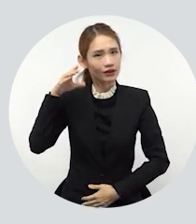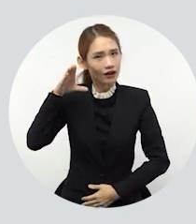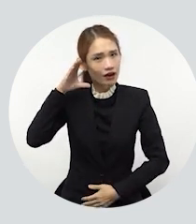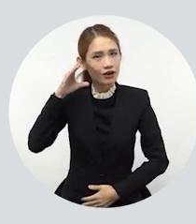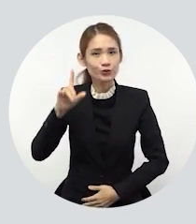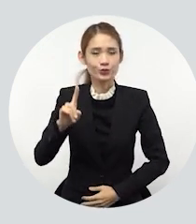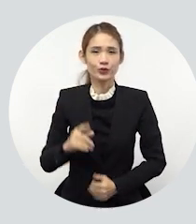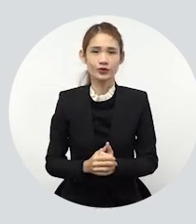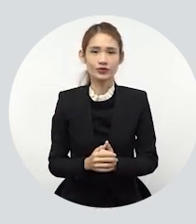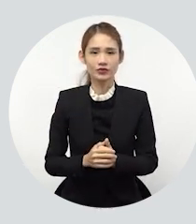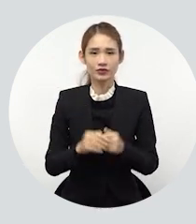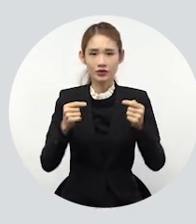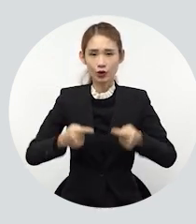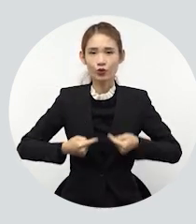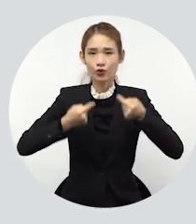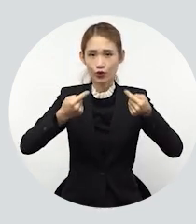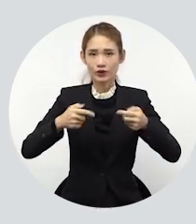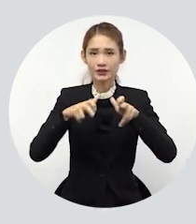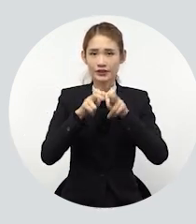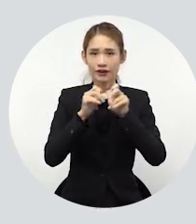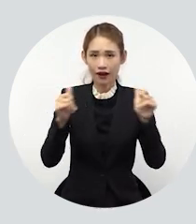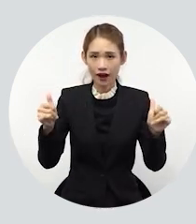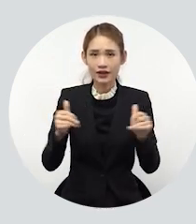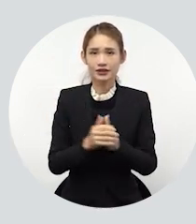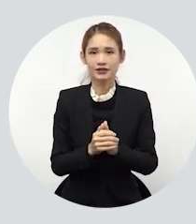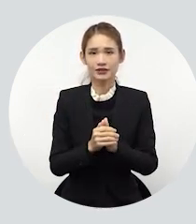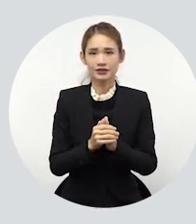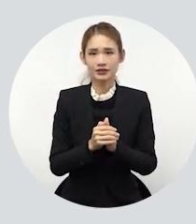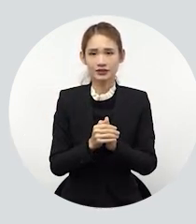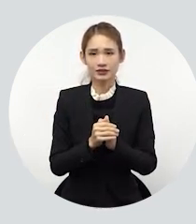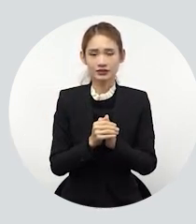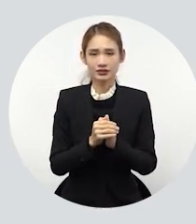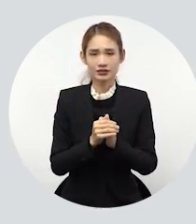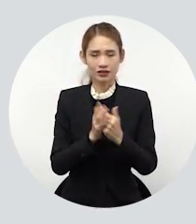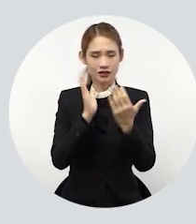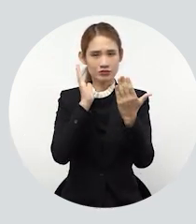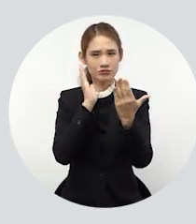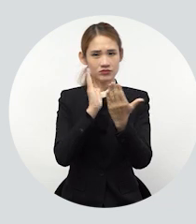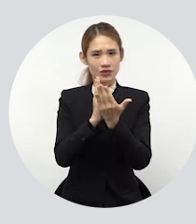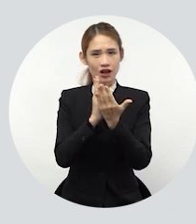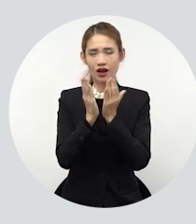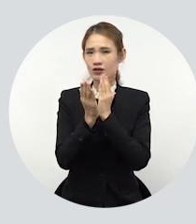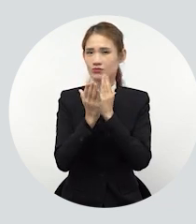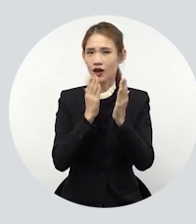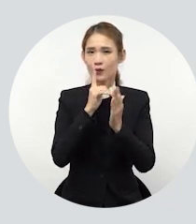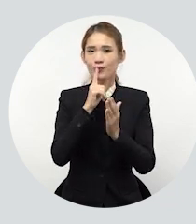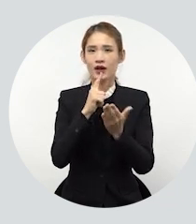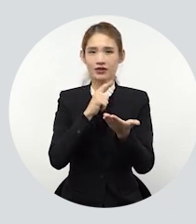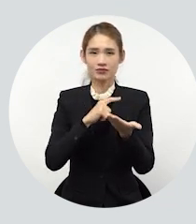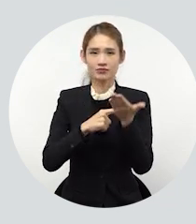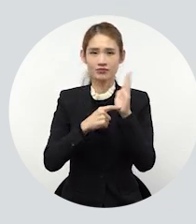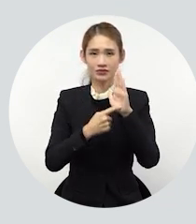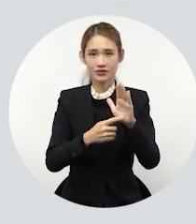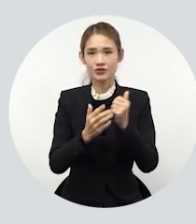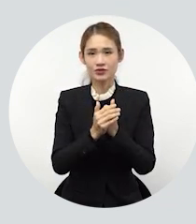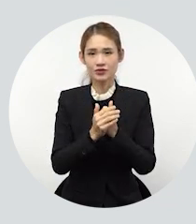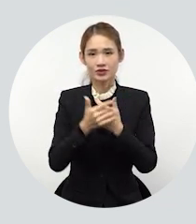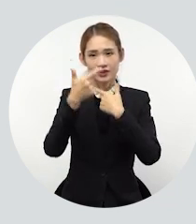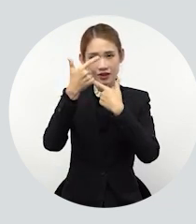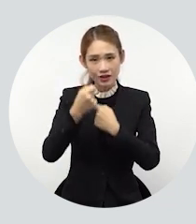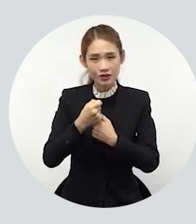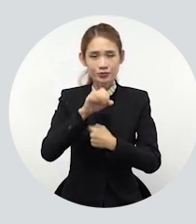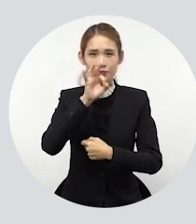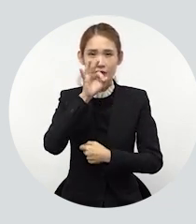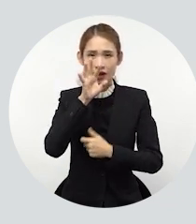들으셨어요? 이건 그러니까 휠체어 장애인이 자체가 성립할 수 없는 말인데 굳이